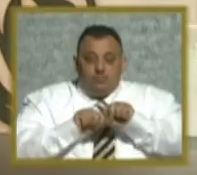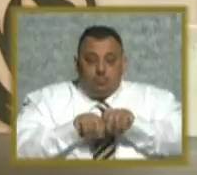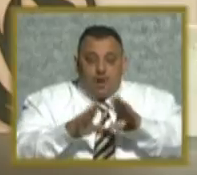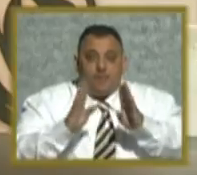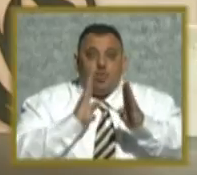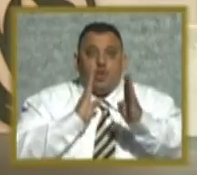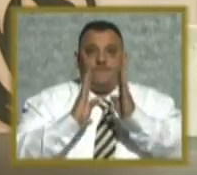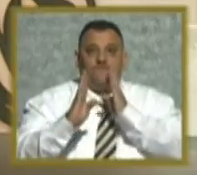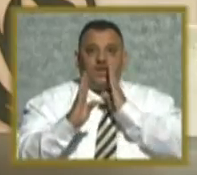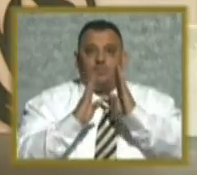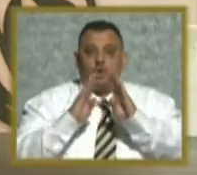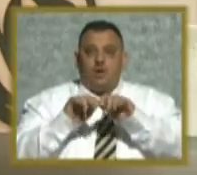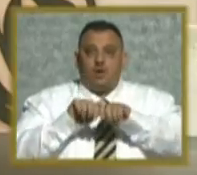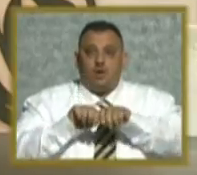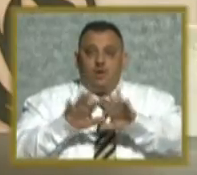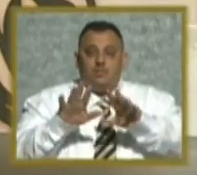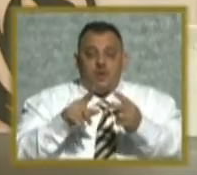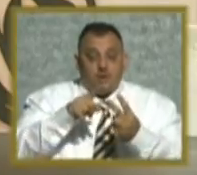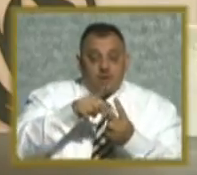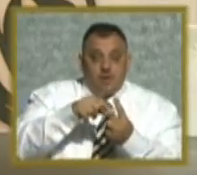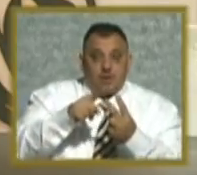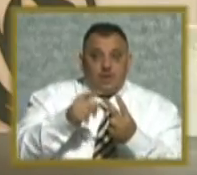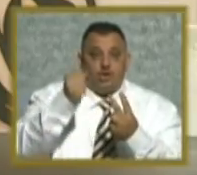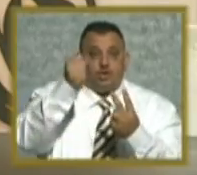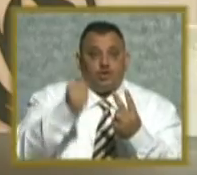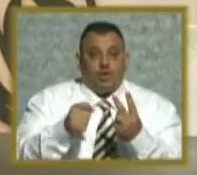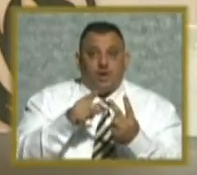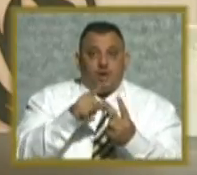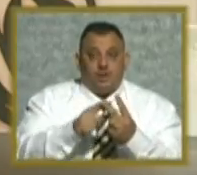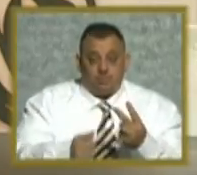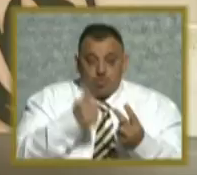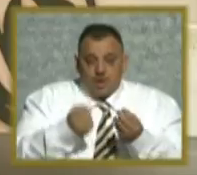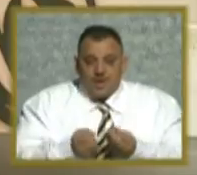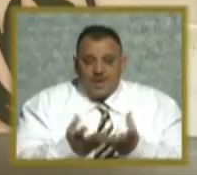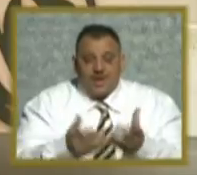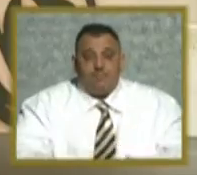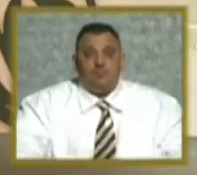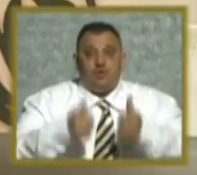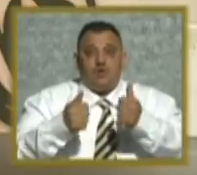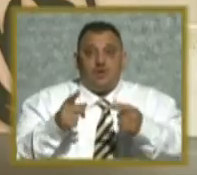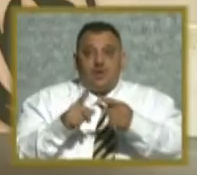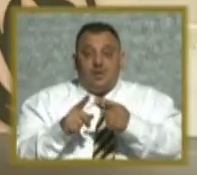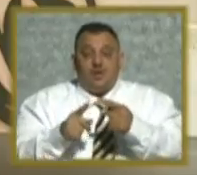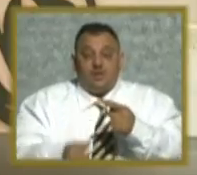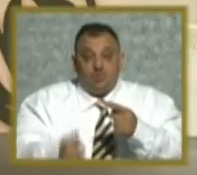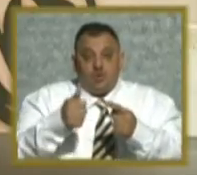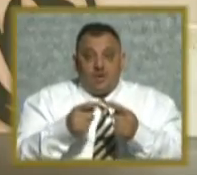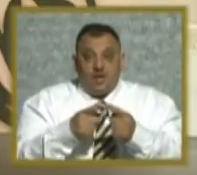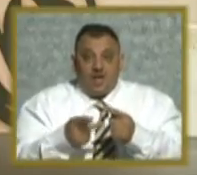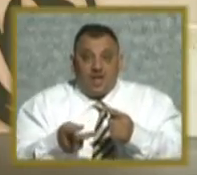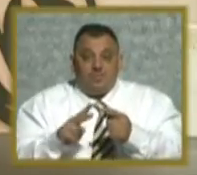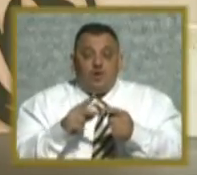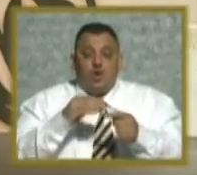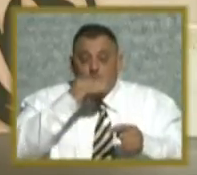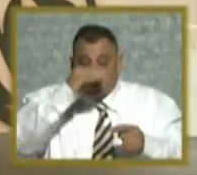التواصل الاجتماعي، وهو سلاح ذو حدين، من استعمله في الخير فهو على خير وحصل خير، فإن فيه